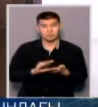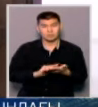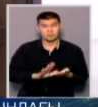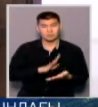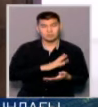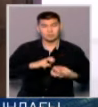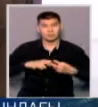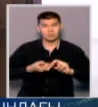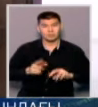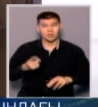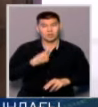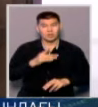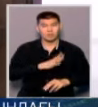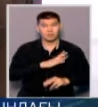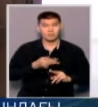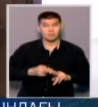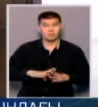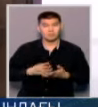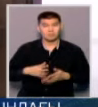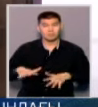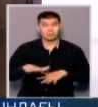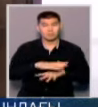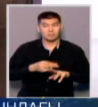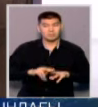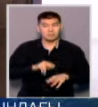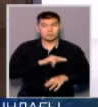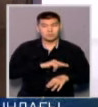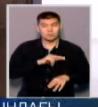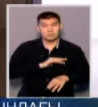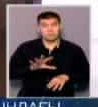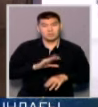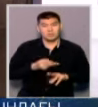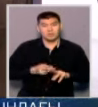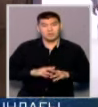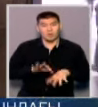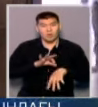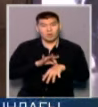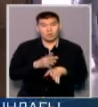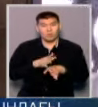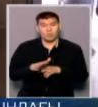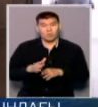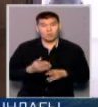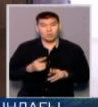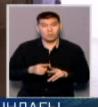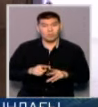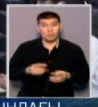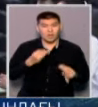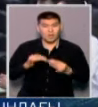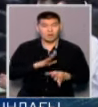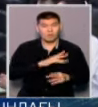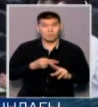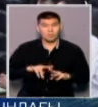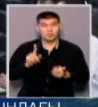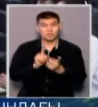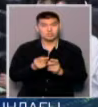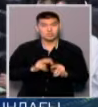туралы мәселе айтылды. Осы жұмыстардың бәрі бейір жүзеге асырылады деген әңгіме болды.